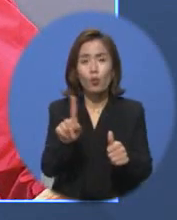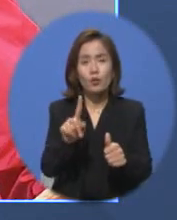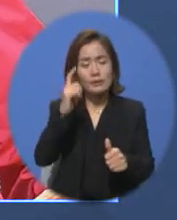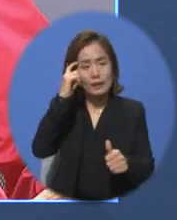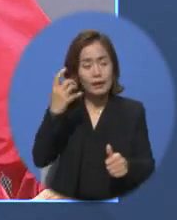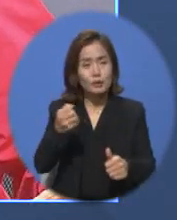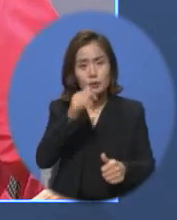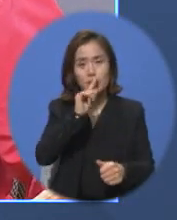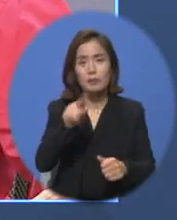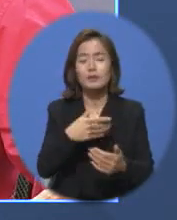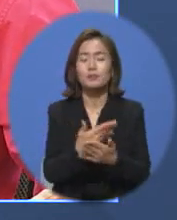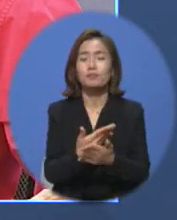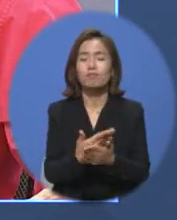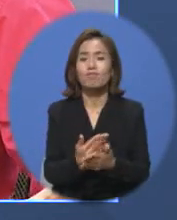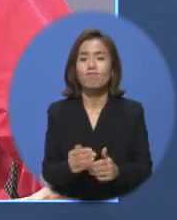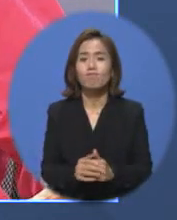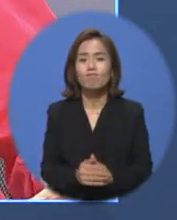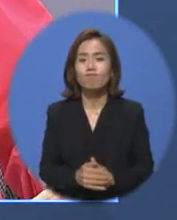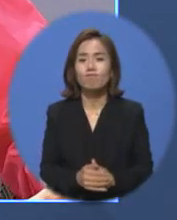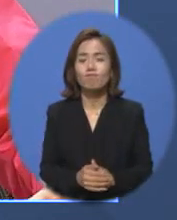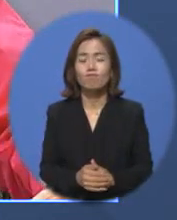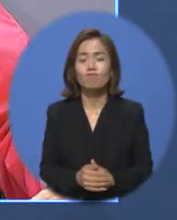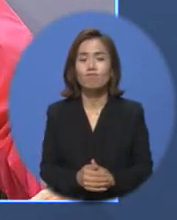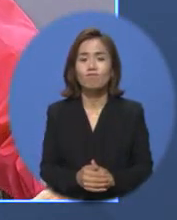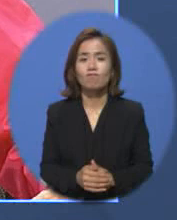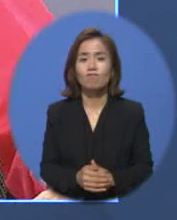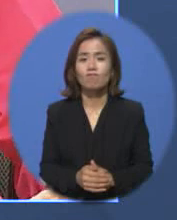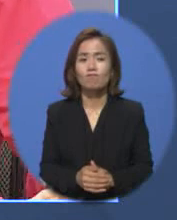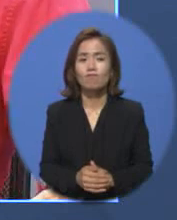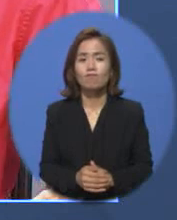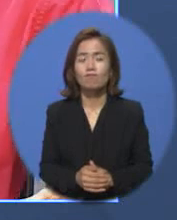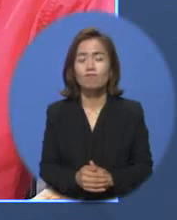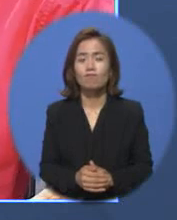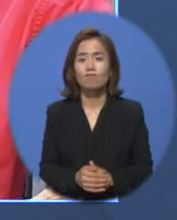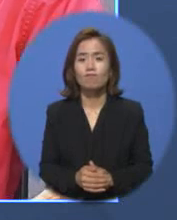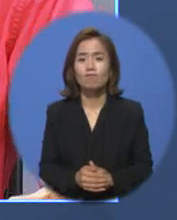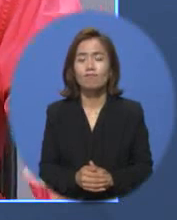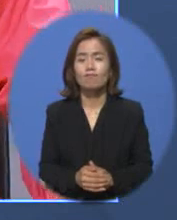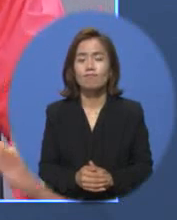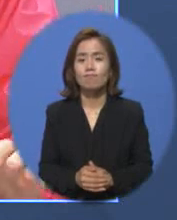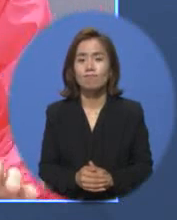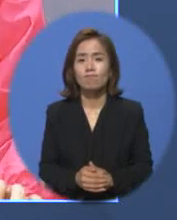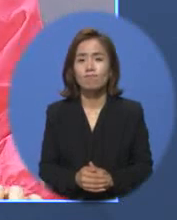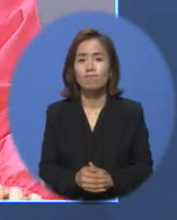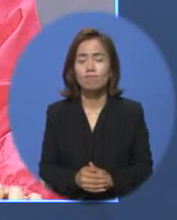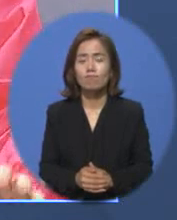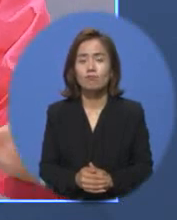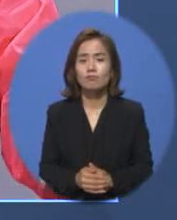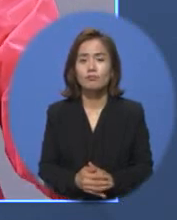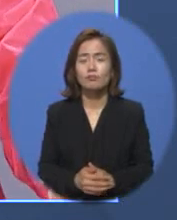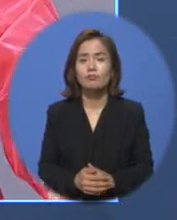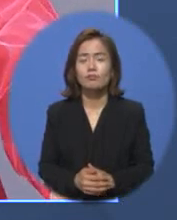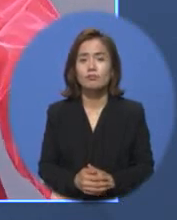두번째질문이니괜찮을것같으니,후보자께서이점에대해간략하게말씀해주시면감사하겠습니다. 설명해주시겠어요? 생각을공유해주세요.예.